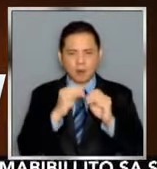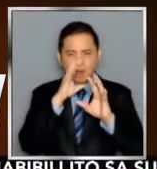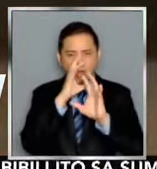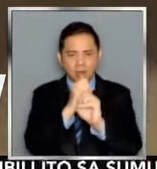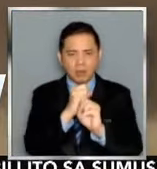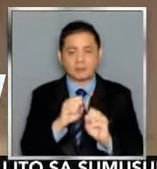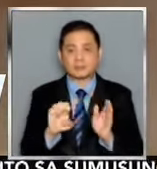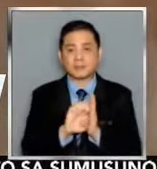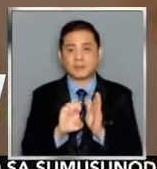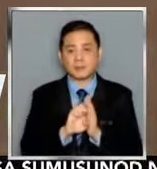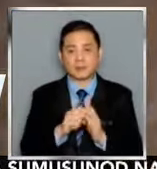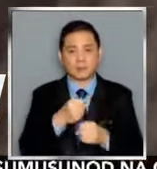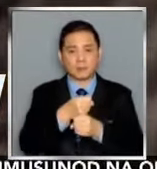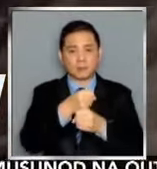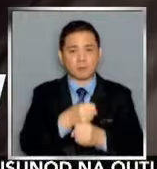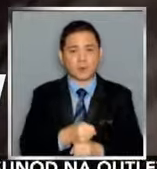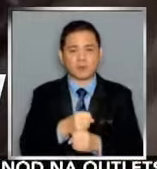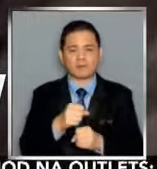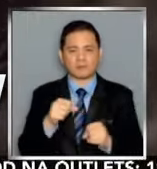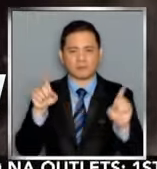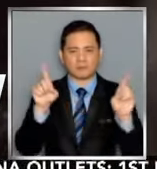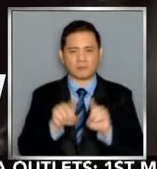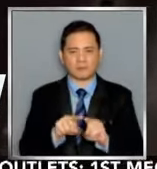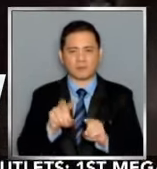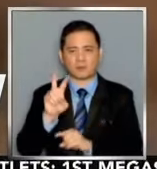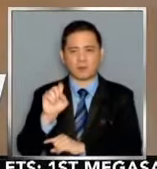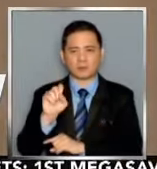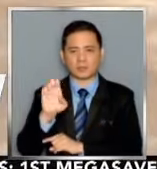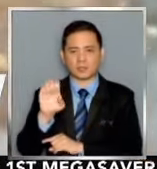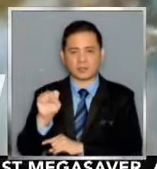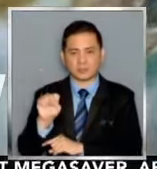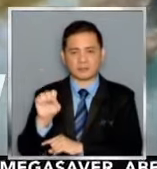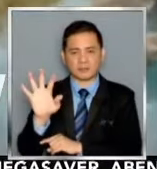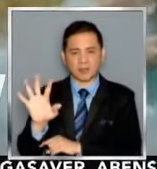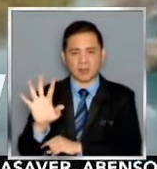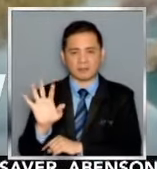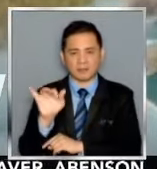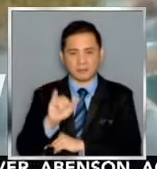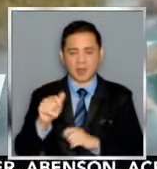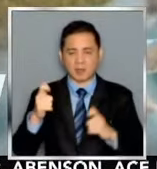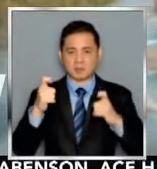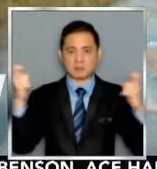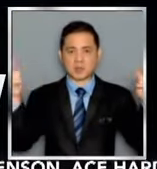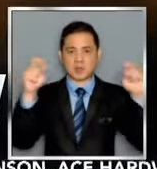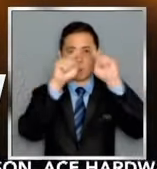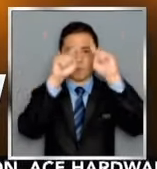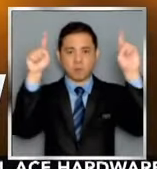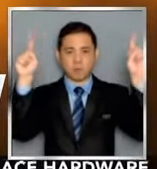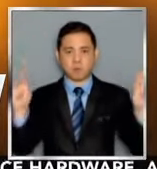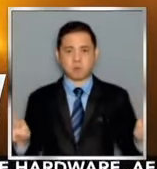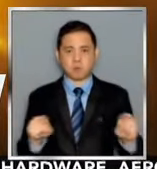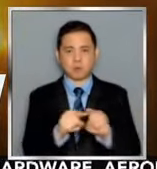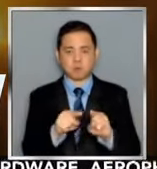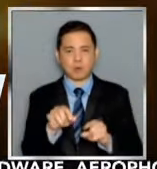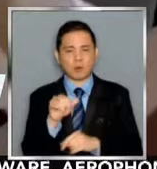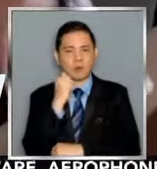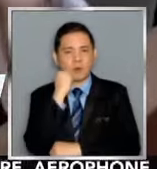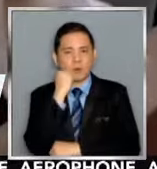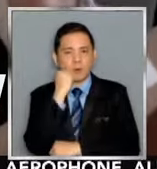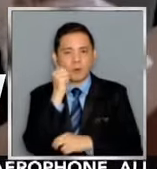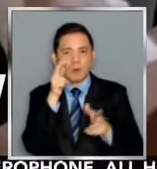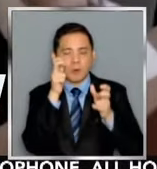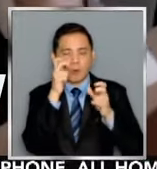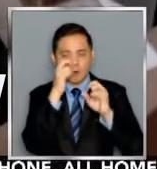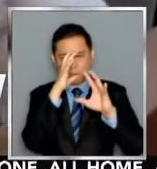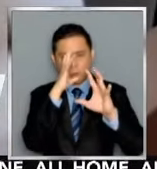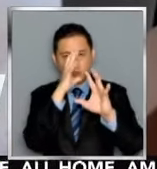You can literally maximize the space to tell your story or to capture the action, mas malaki